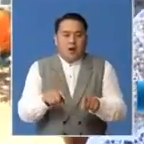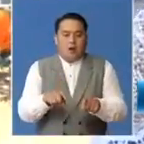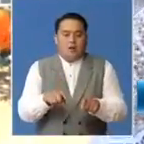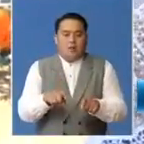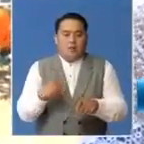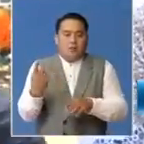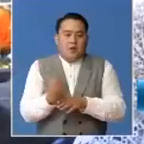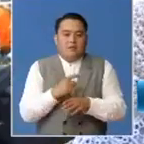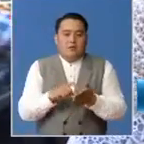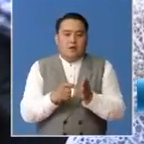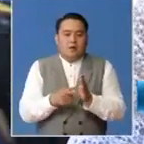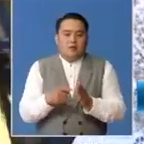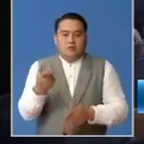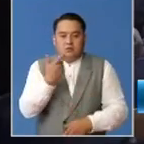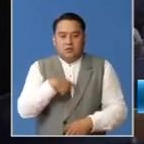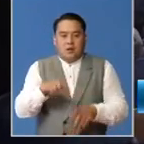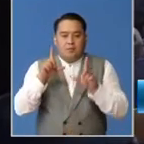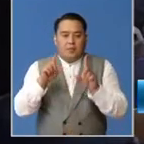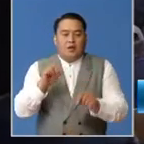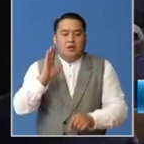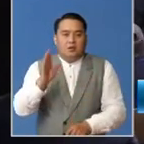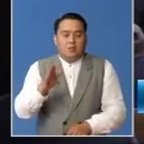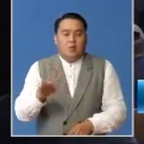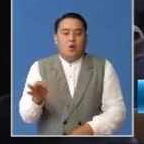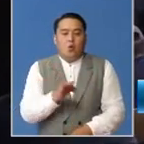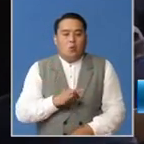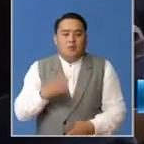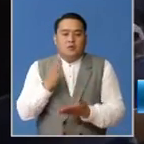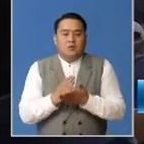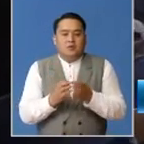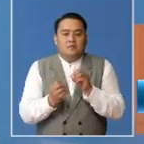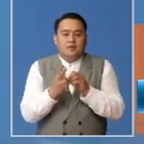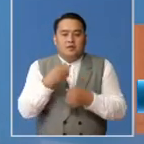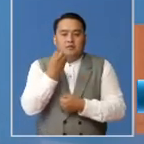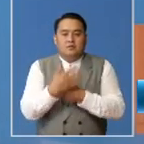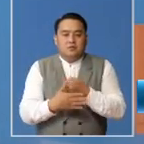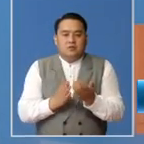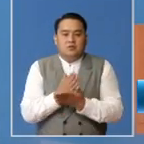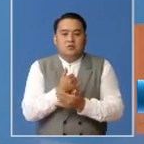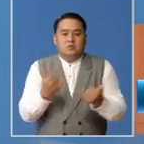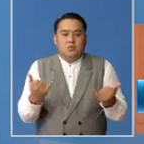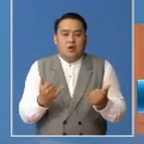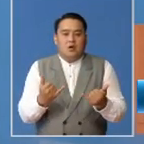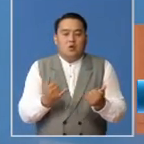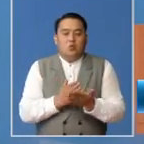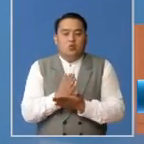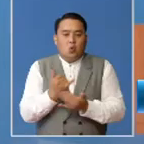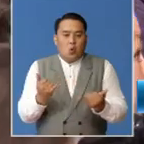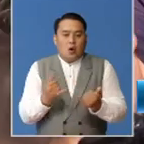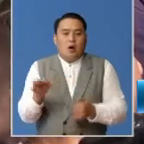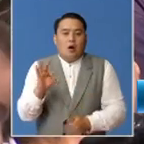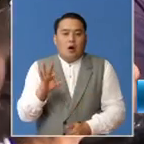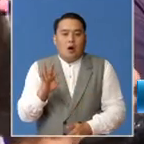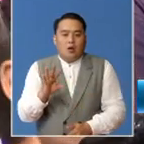даст, первый класс, надеюсь, сам пойдет. Всего по области действуют 12 подобных центров оказания специализированных услуг. Уже в